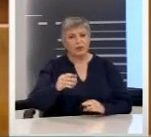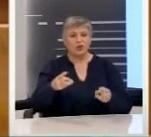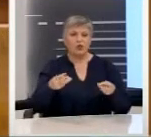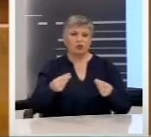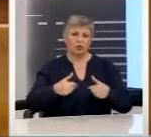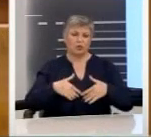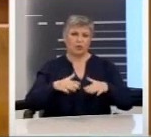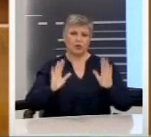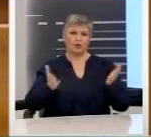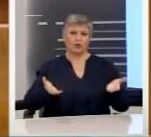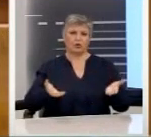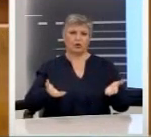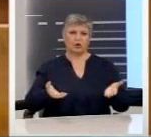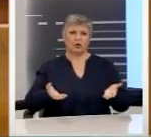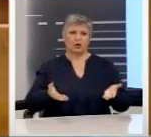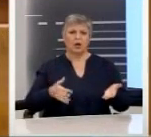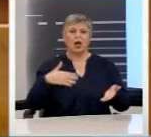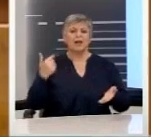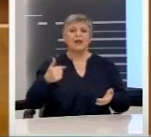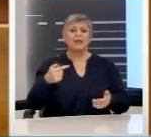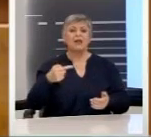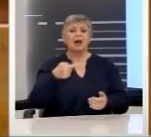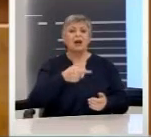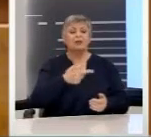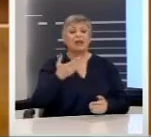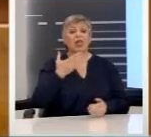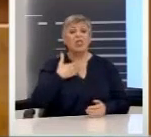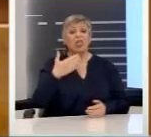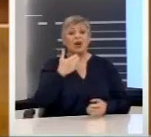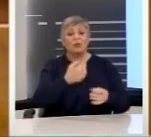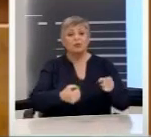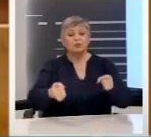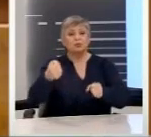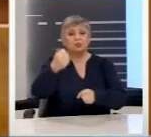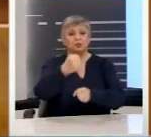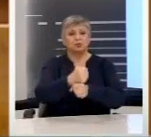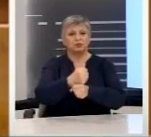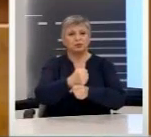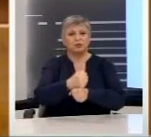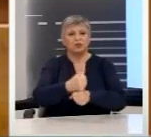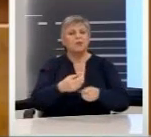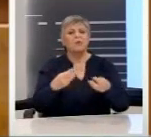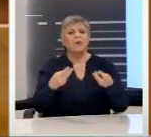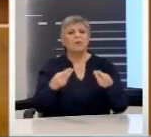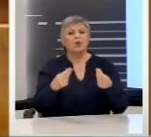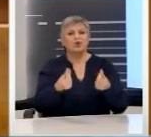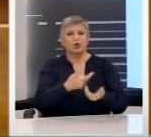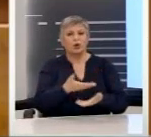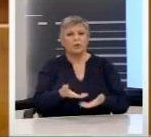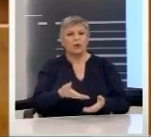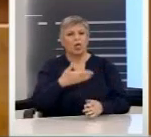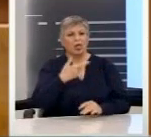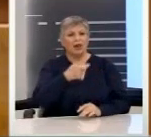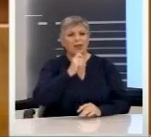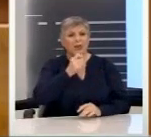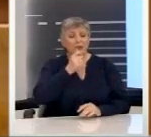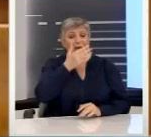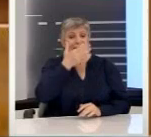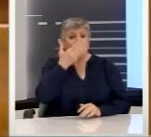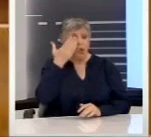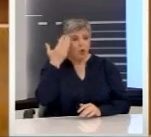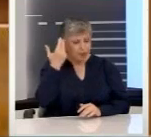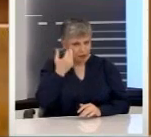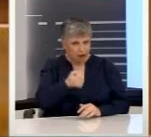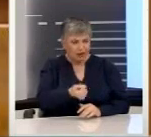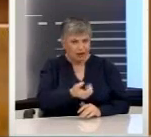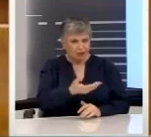ελληνικός λαός ποιοι χτυπάνε την πόρτα της εξουσίας με την έννοια ότι θέλουν να τον κυβερνήσουν. Ποιοι, τι πολιτικό ήθος κρύβεται κάτω από το πολιτικό ήθος.